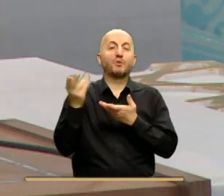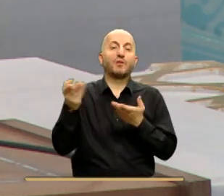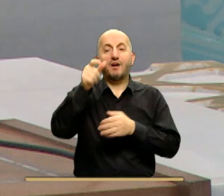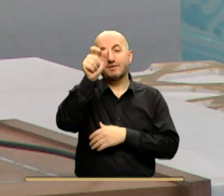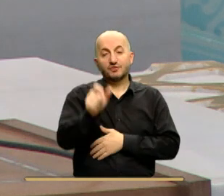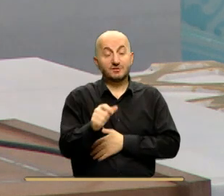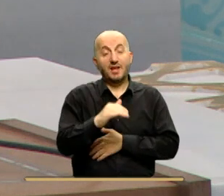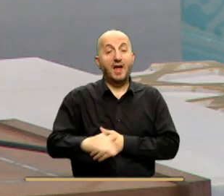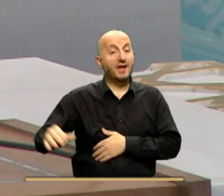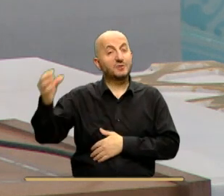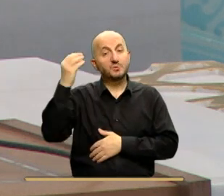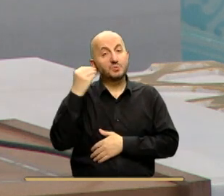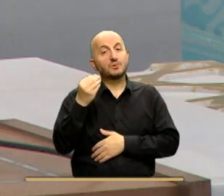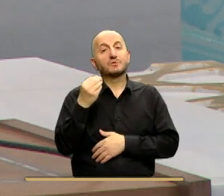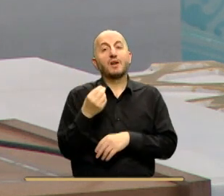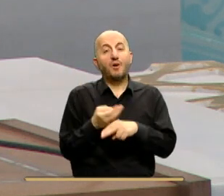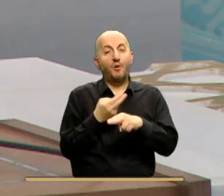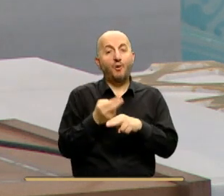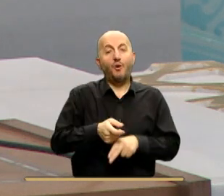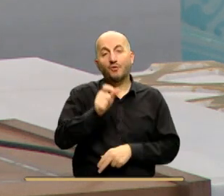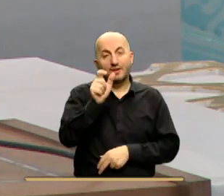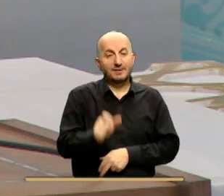ve en güzel temsilcisidir.